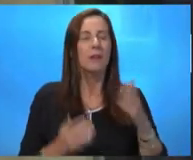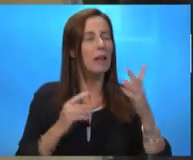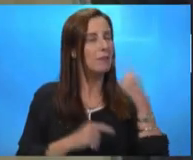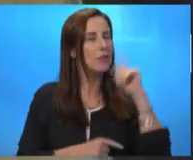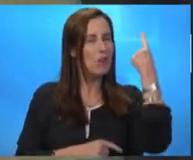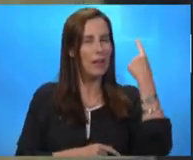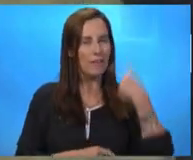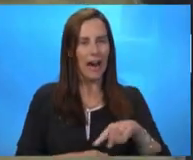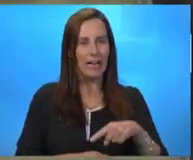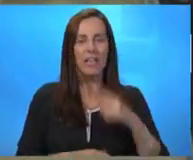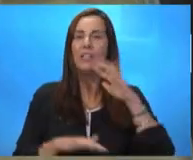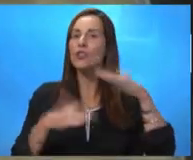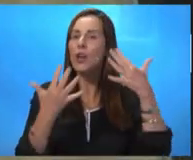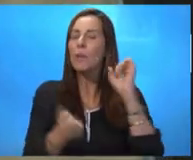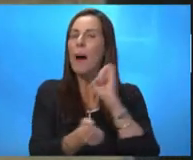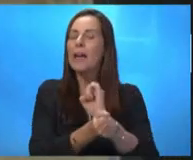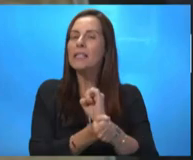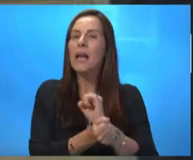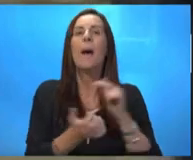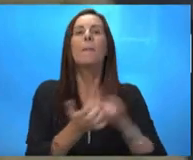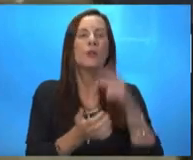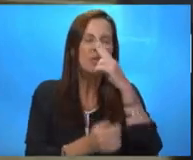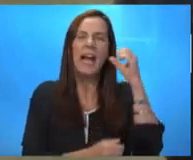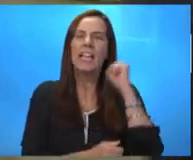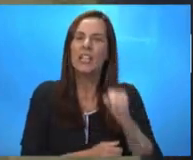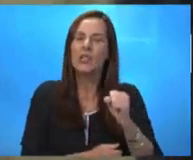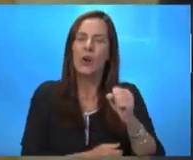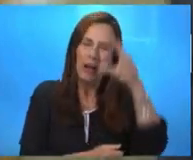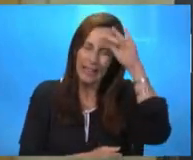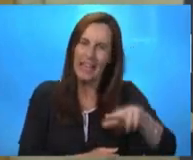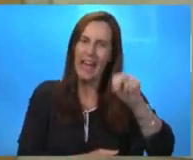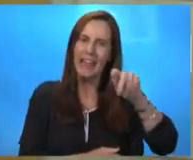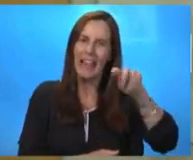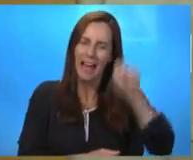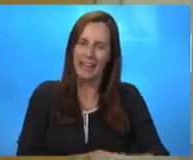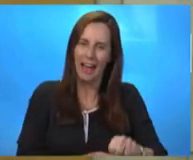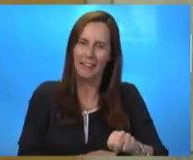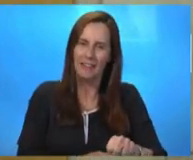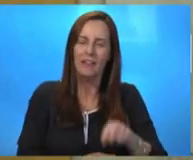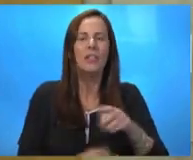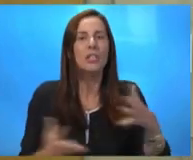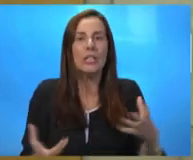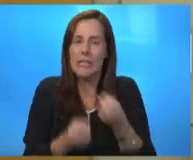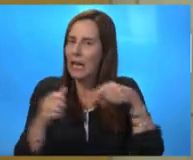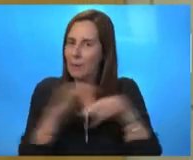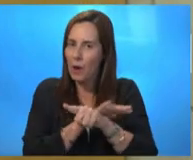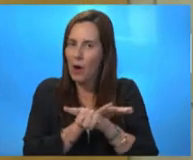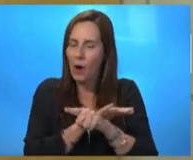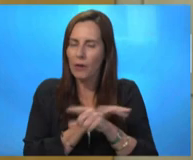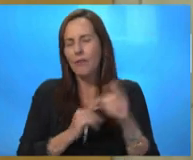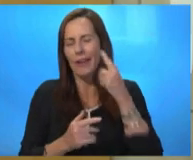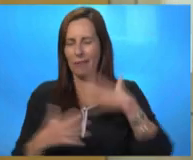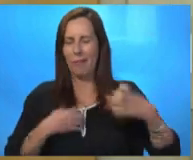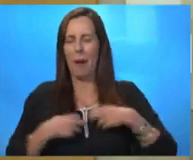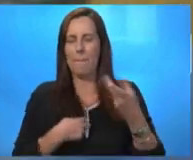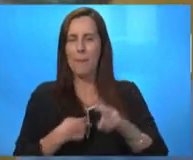וחצי. 10 שנות מאסר נגזרו עליו בגין ניסיון הרצח של נתן נטיה, אחיו של נחמן, שהצליח להימלט, הוא העמיד פני מת. שופטי